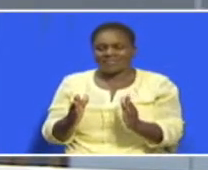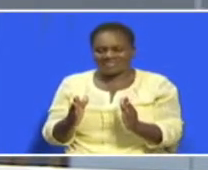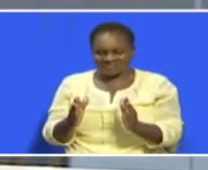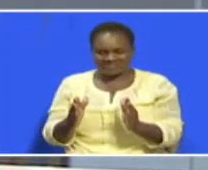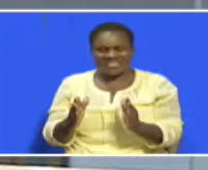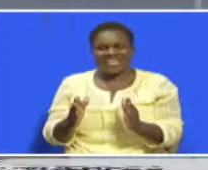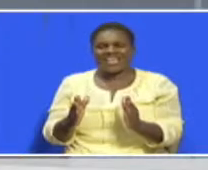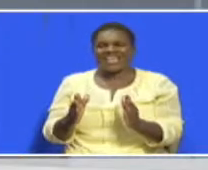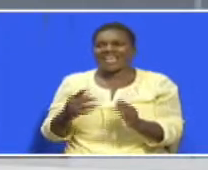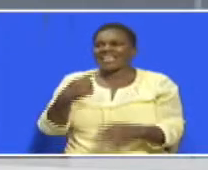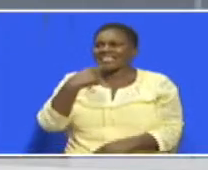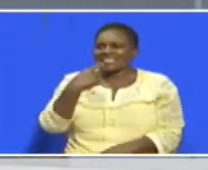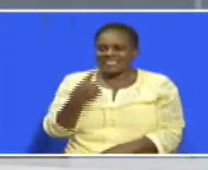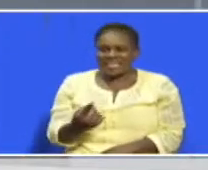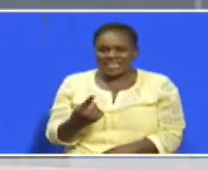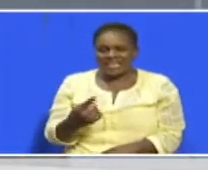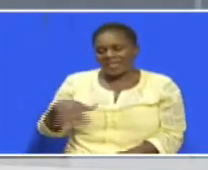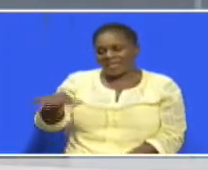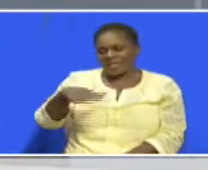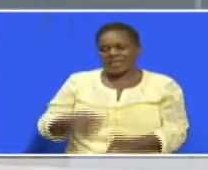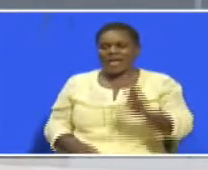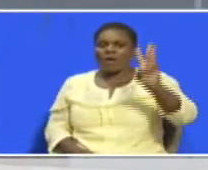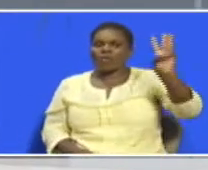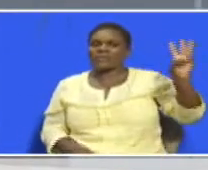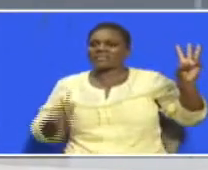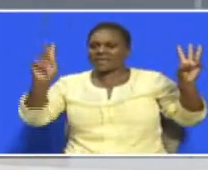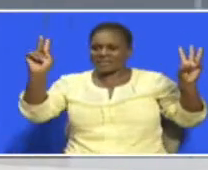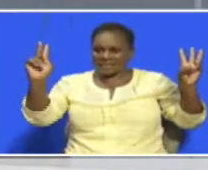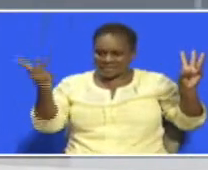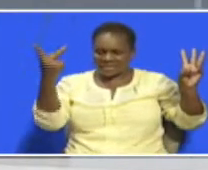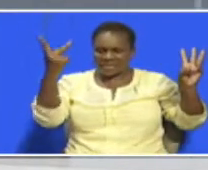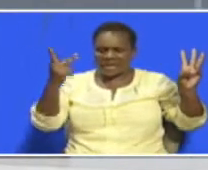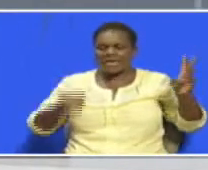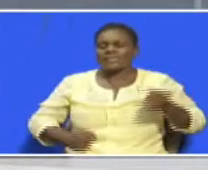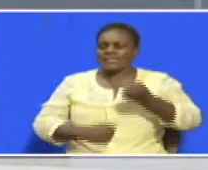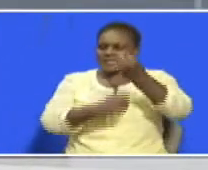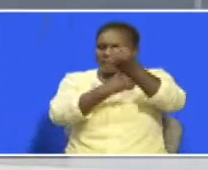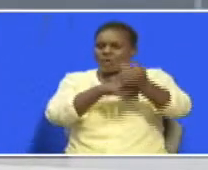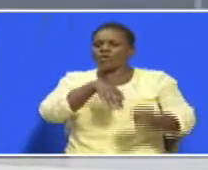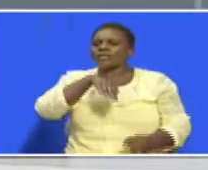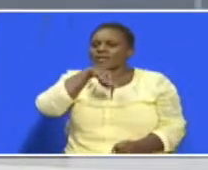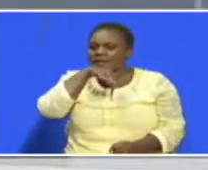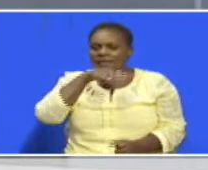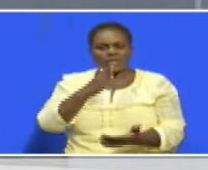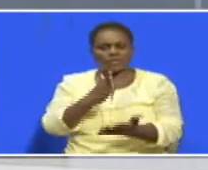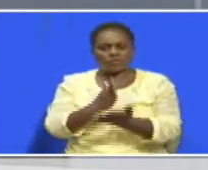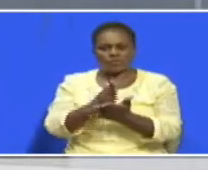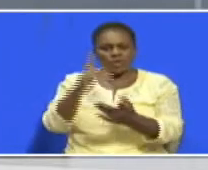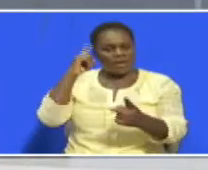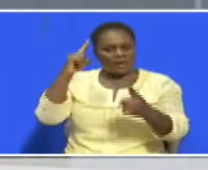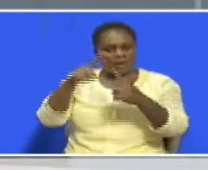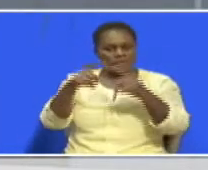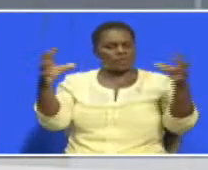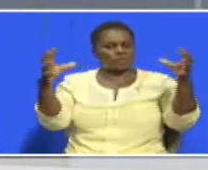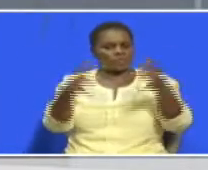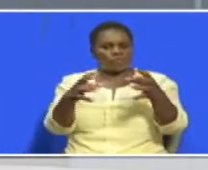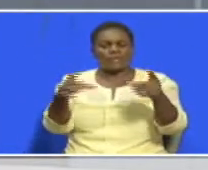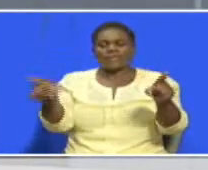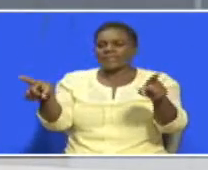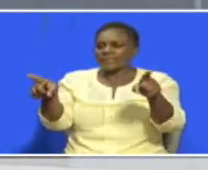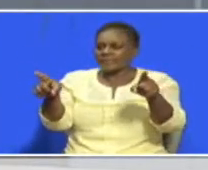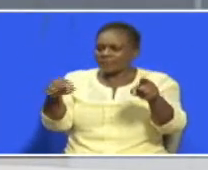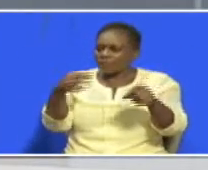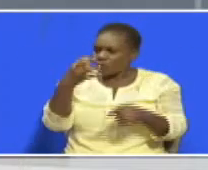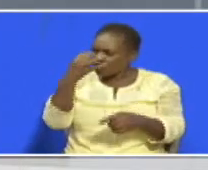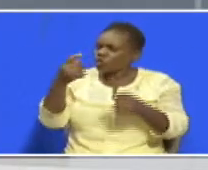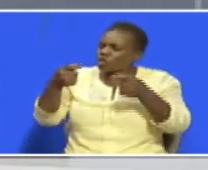Atuoli Ame sema kwamba eneo la magaribi mwanchi linaunga mkono kinara wa ODM ralo Udinga na zmiola umoja Na hata jaribu